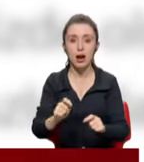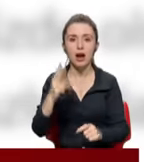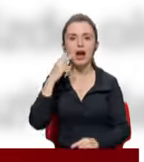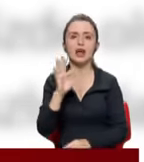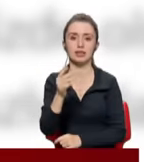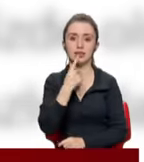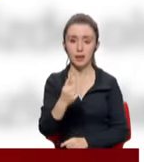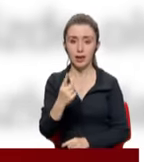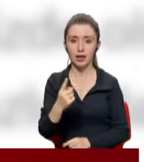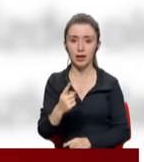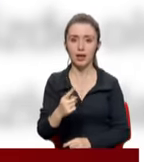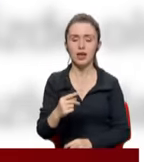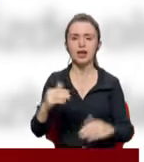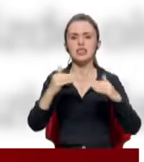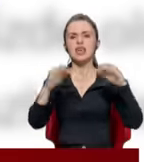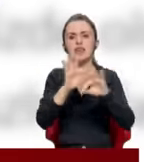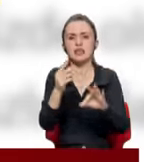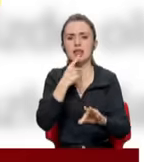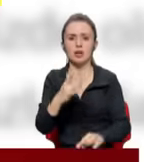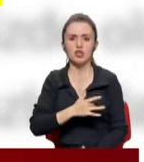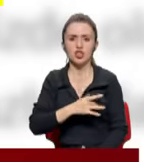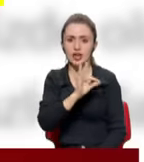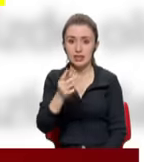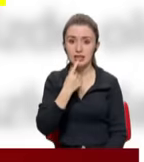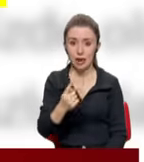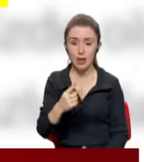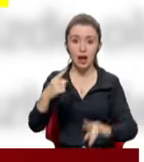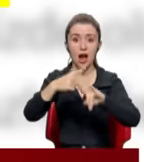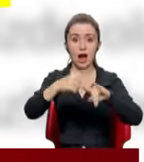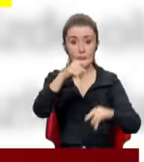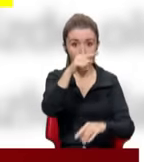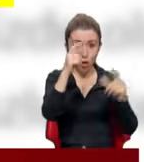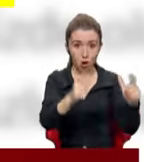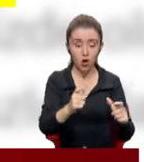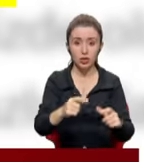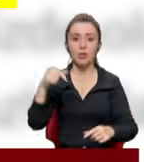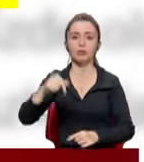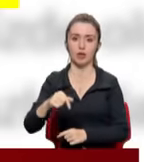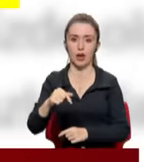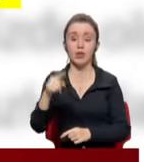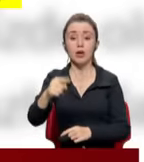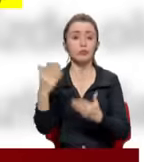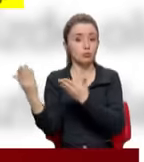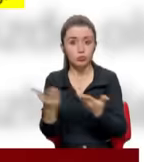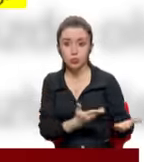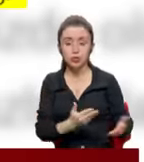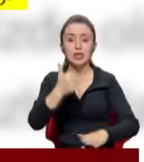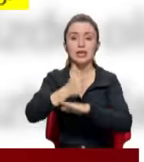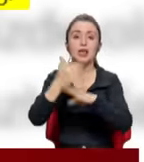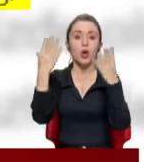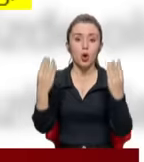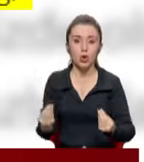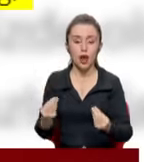ahlaksızlıktır seviyesizlik vicdansızlıktır Halep oradaysa arşın burada Buyurun iktidar